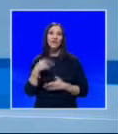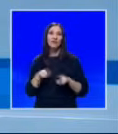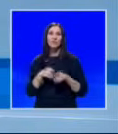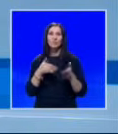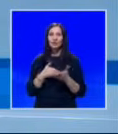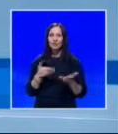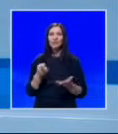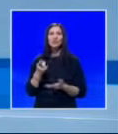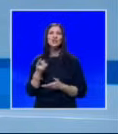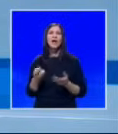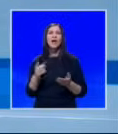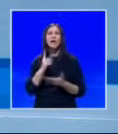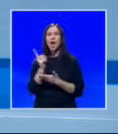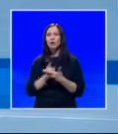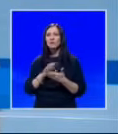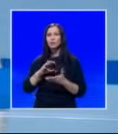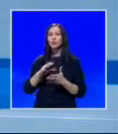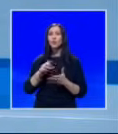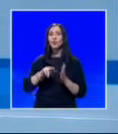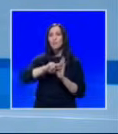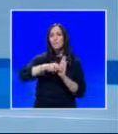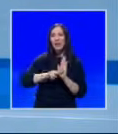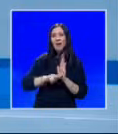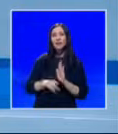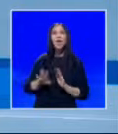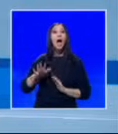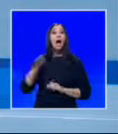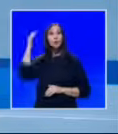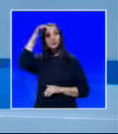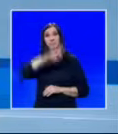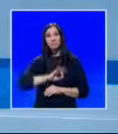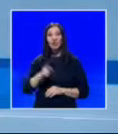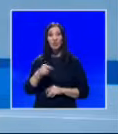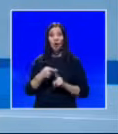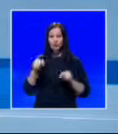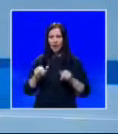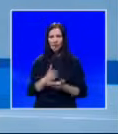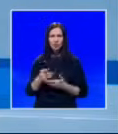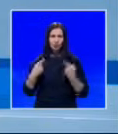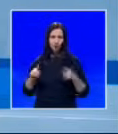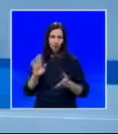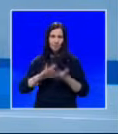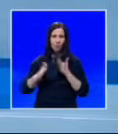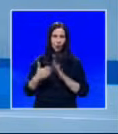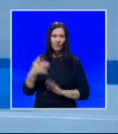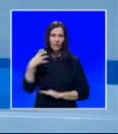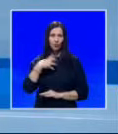бъде пренареждане геополитическо, ако Тръмп спечели, нали? Това от сега, между другото, се подготвя от ГЕРБ, които